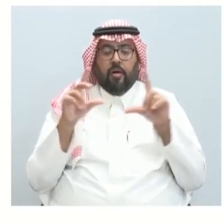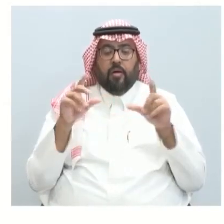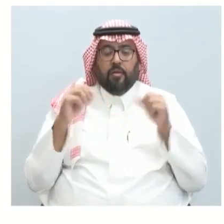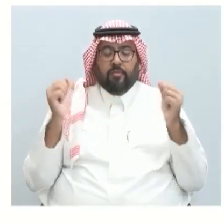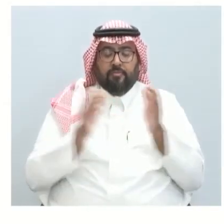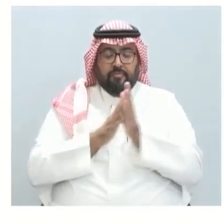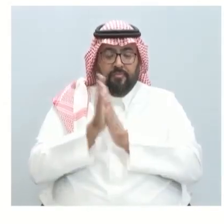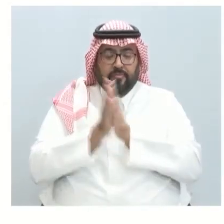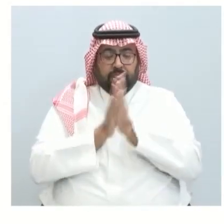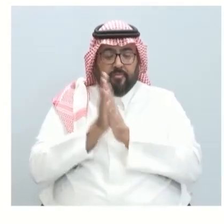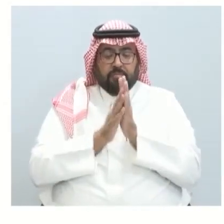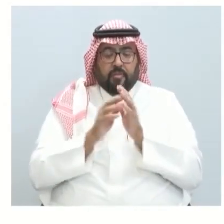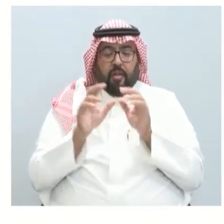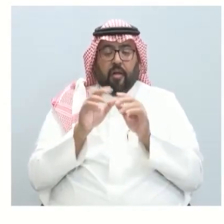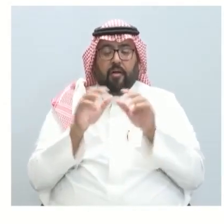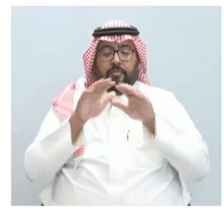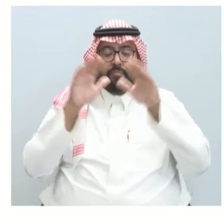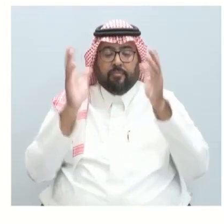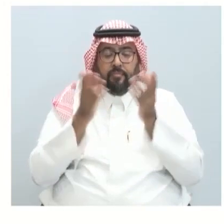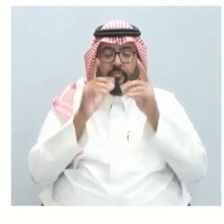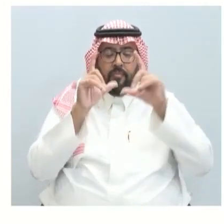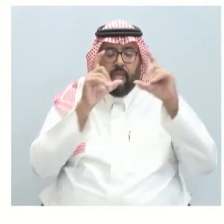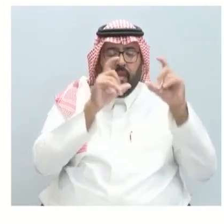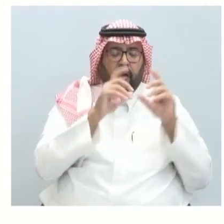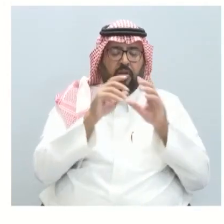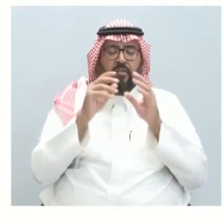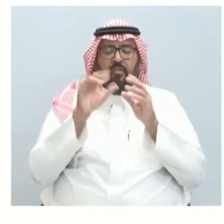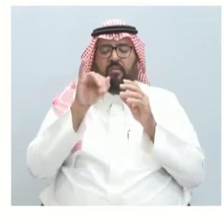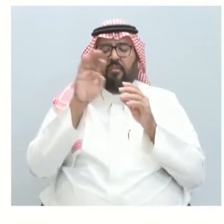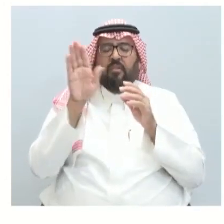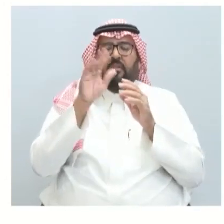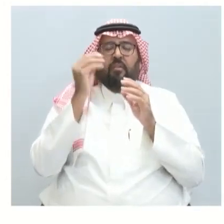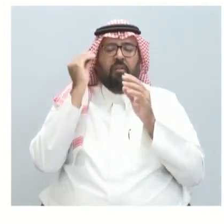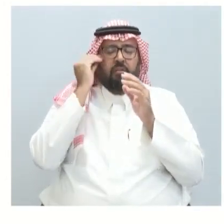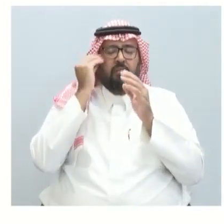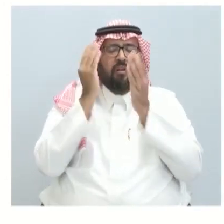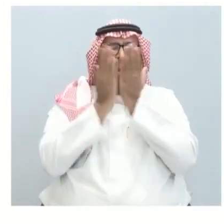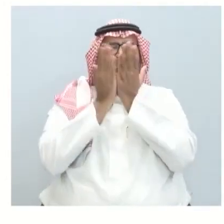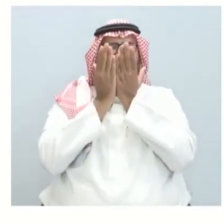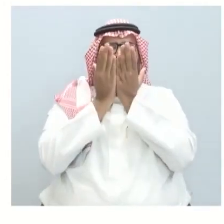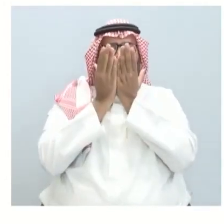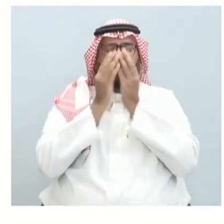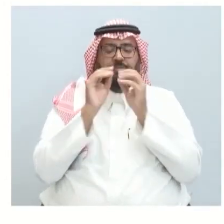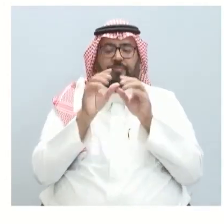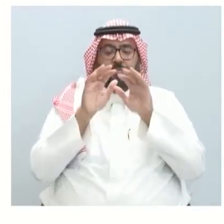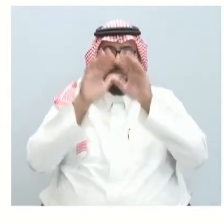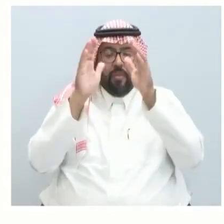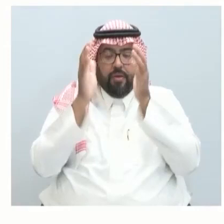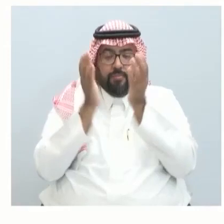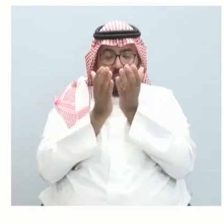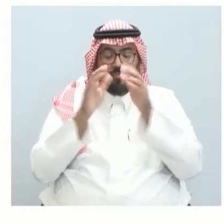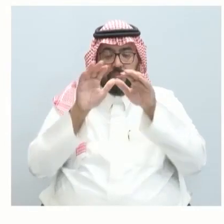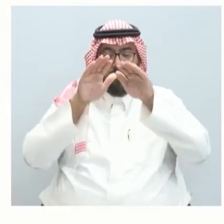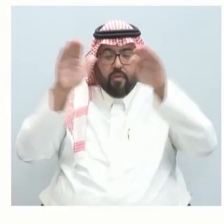الاستعداد ولدينا هنا مجموعه من المجسمات سنتعرف عليها ابنائي وبناتي هذا المجسم